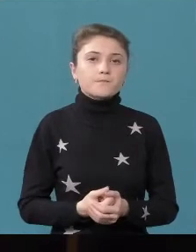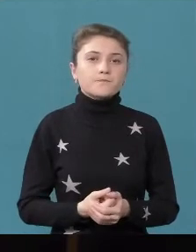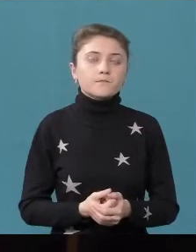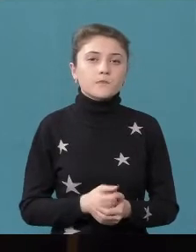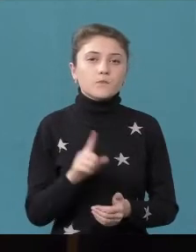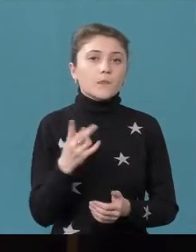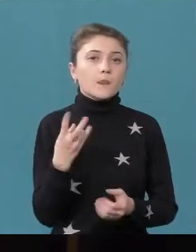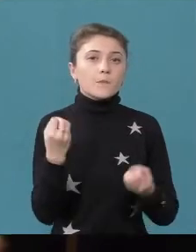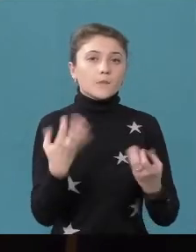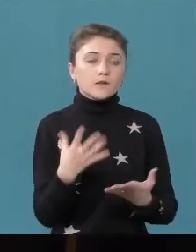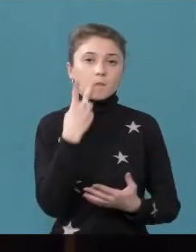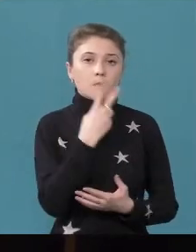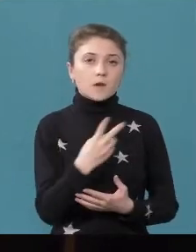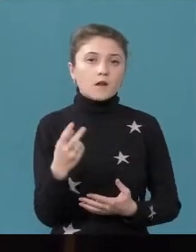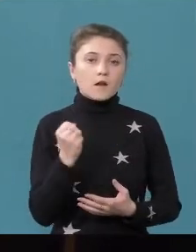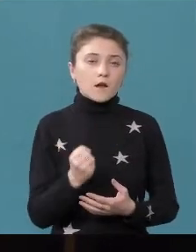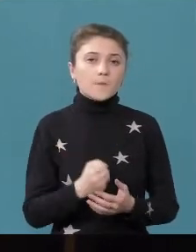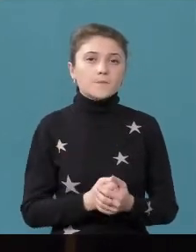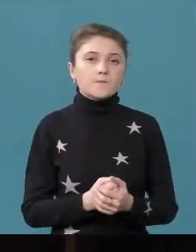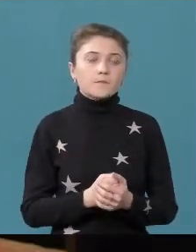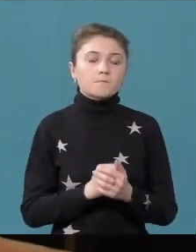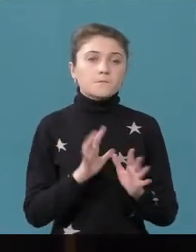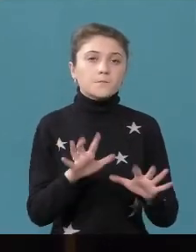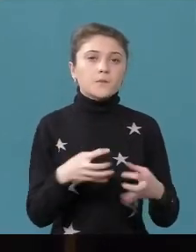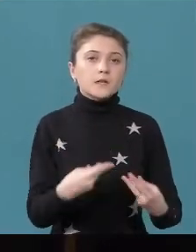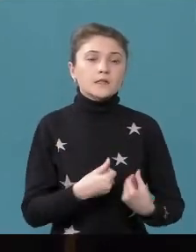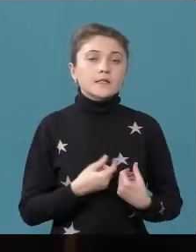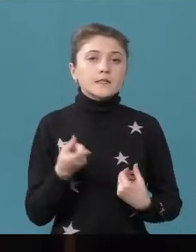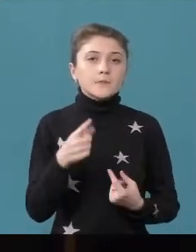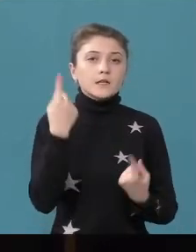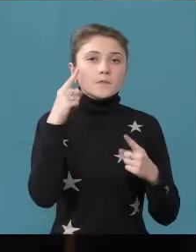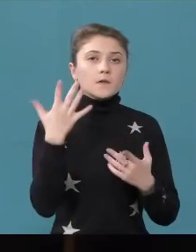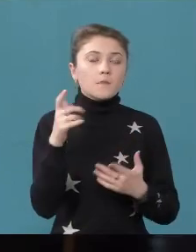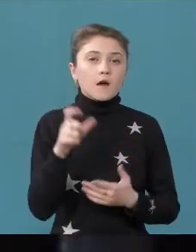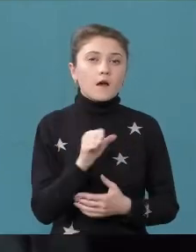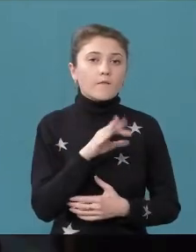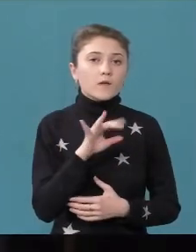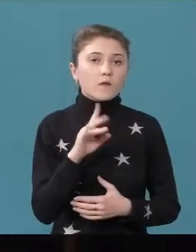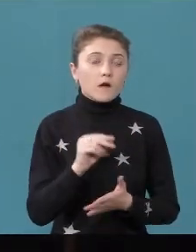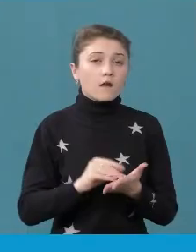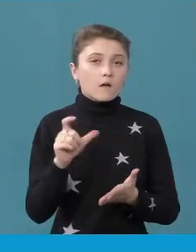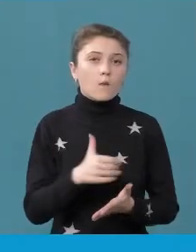просто переглянули, а пройнялися тими ідеями, які авторка хоче донести до них.